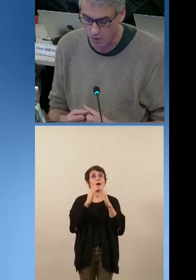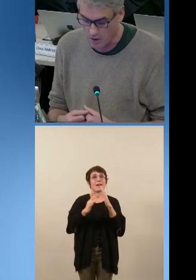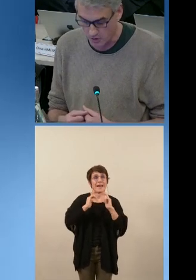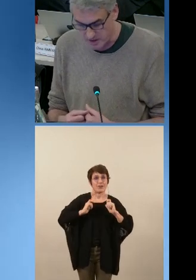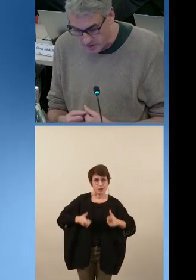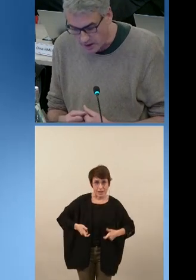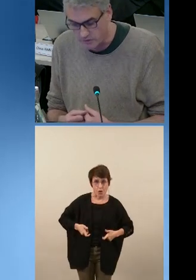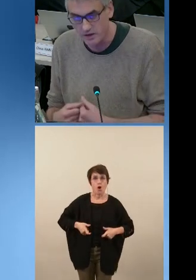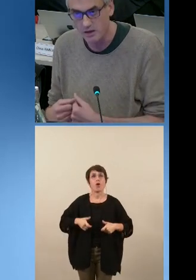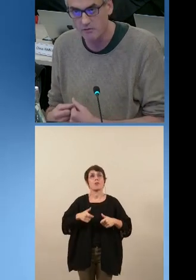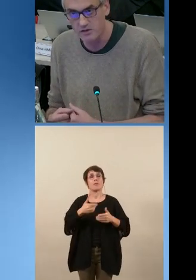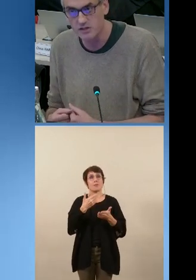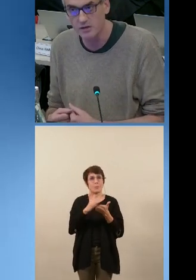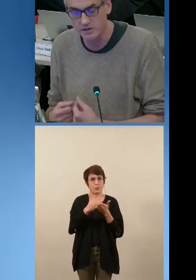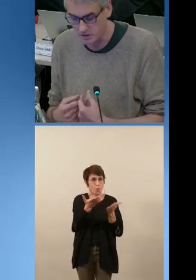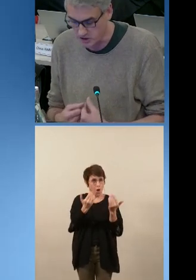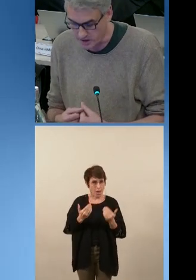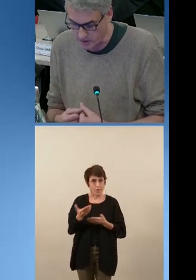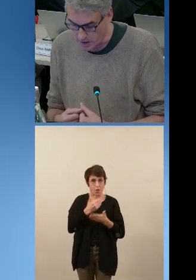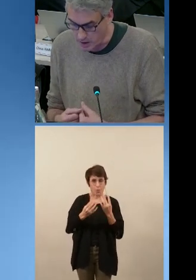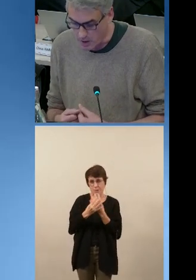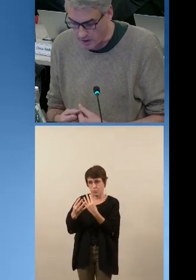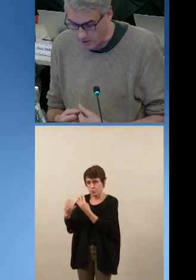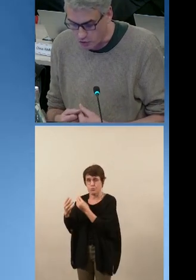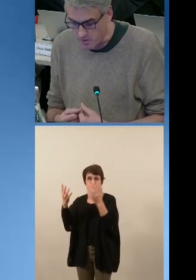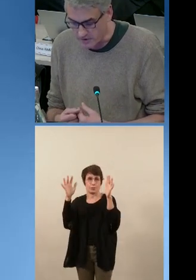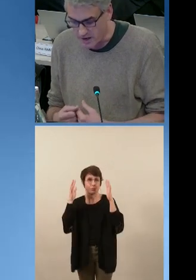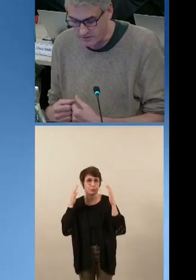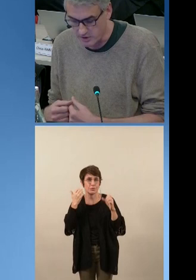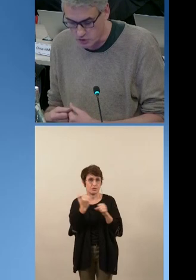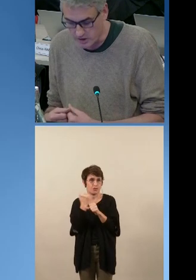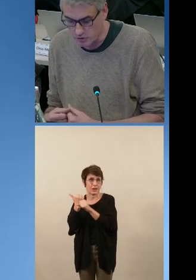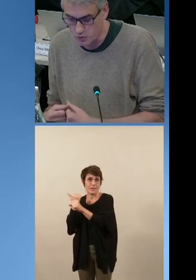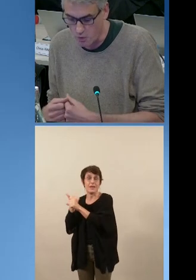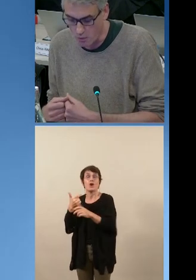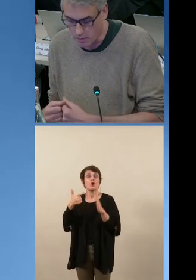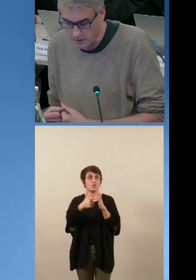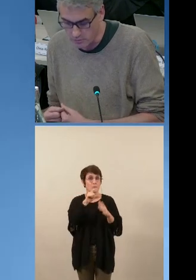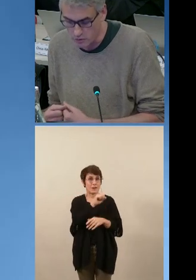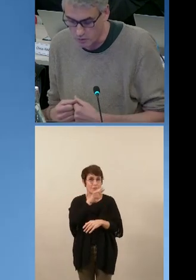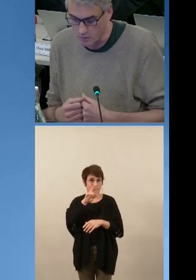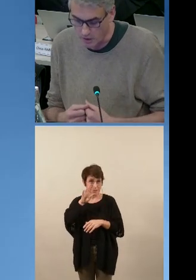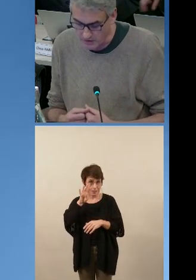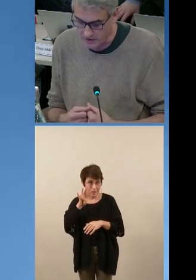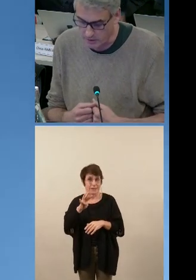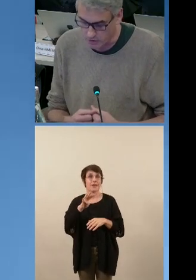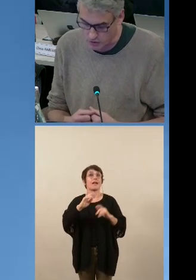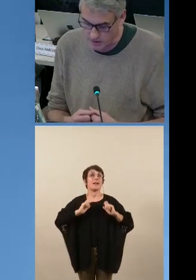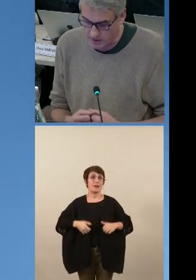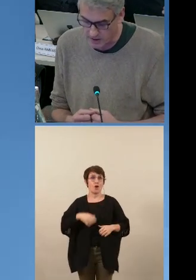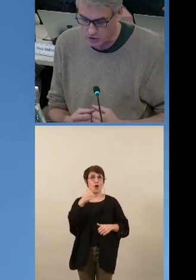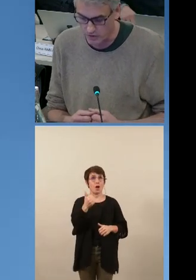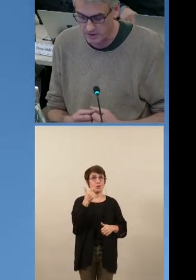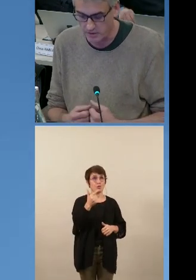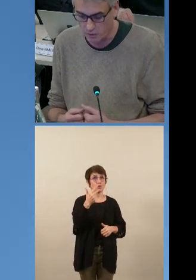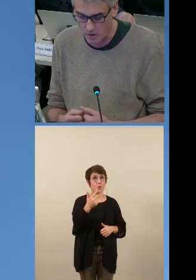également déminéralisé végétalisé chaque année rien qu'en 2024 c'est l'école Jouon l'école Menon racine jeûer